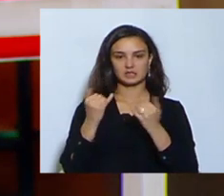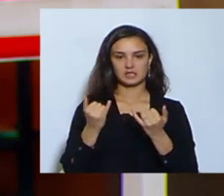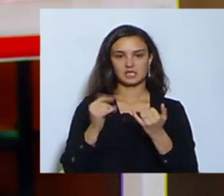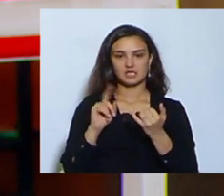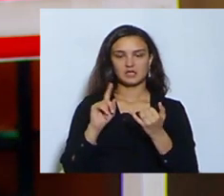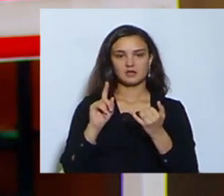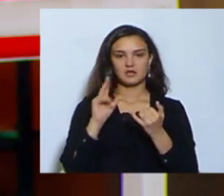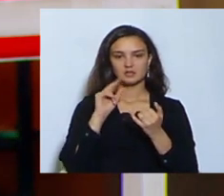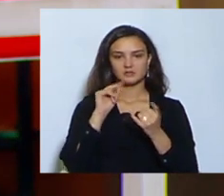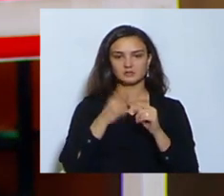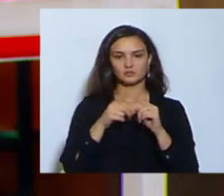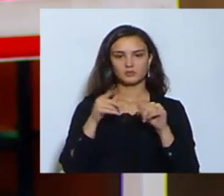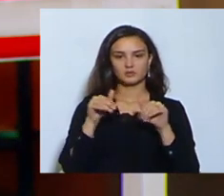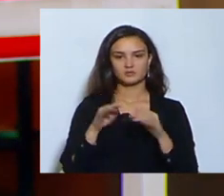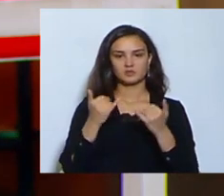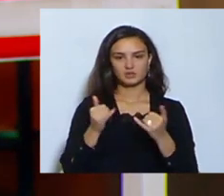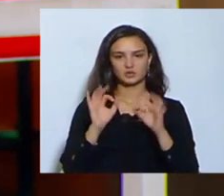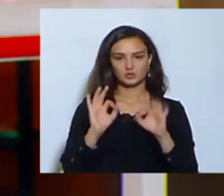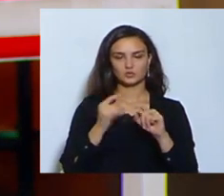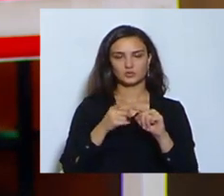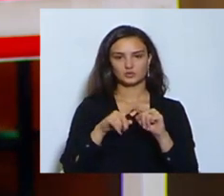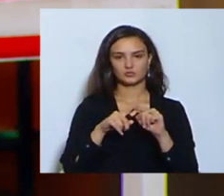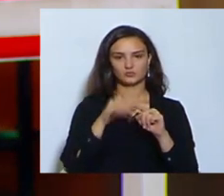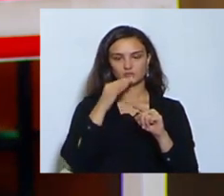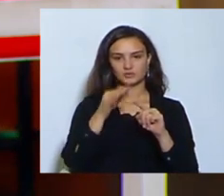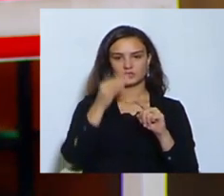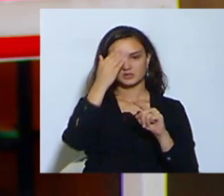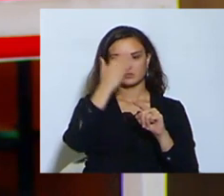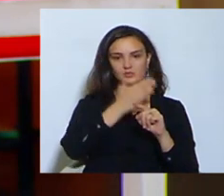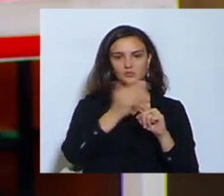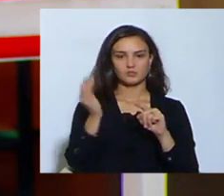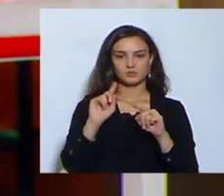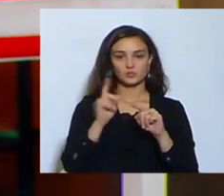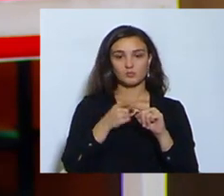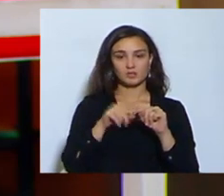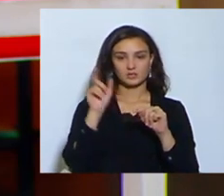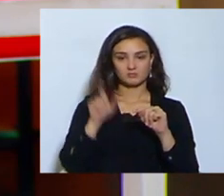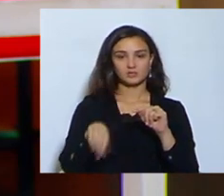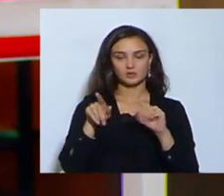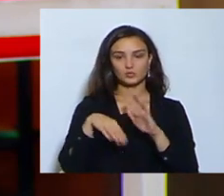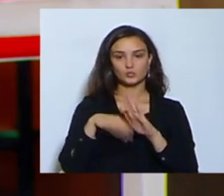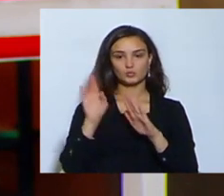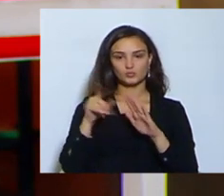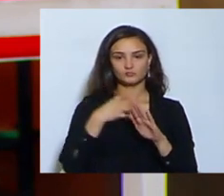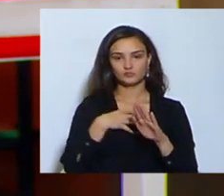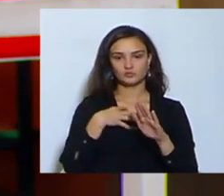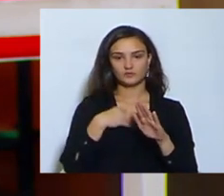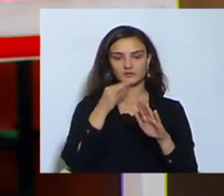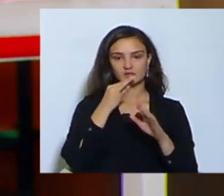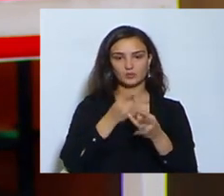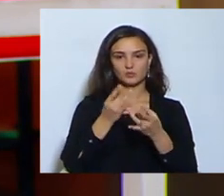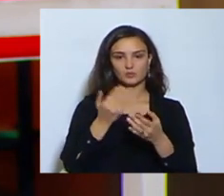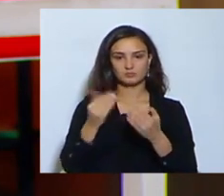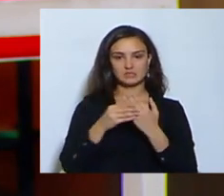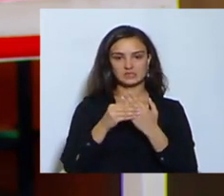და რატომ გადავწყვიტეთ დღეს სწორედ შევახსენოთ საზოგადოებას, რომ ადამიანი გაცილებით უფრო აღმატებულია, ვიდრე უბრალოდ